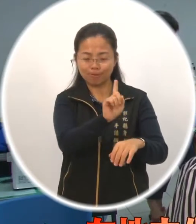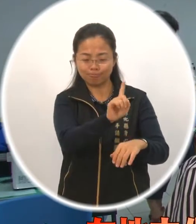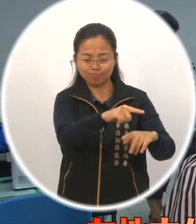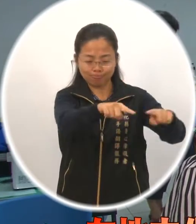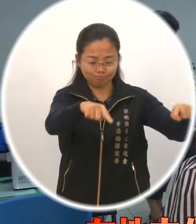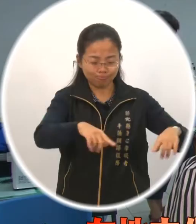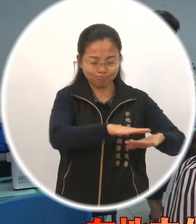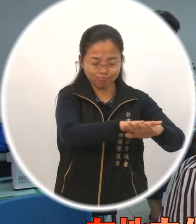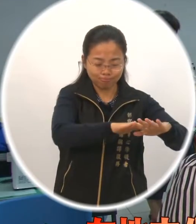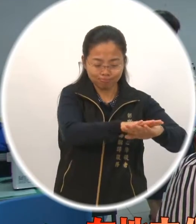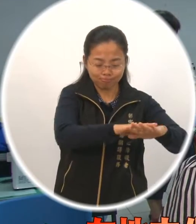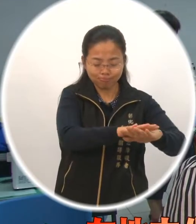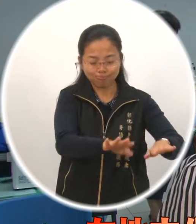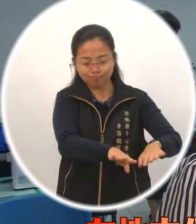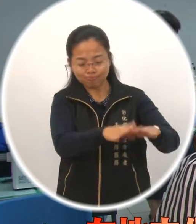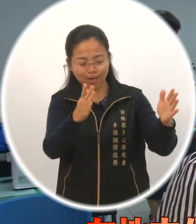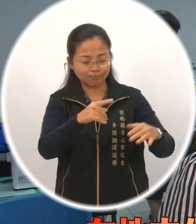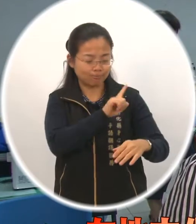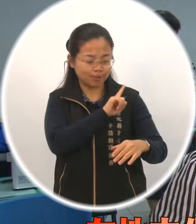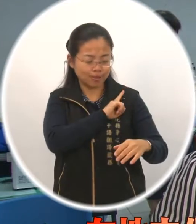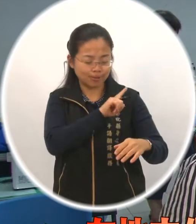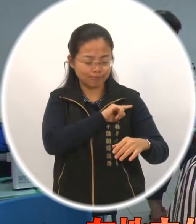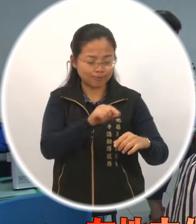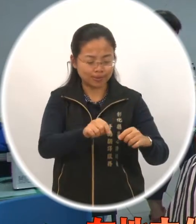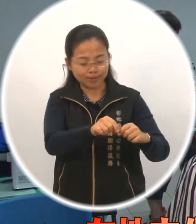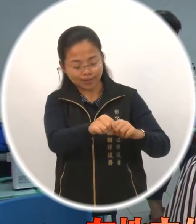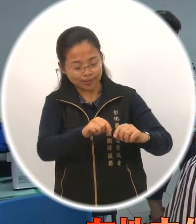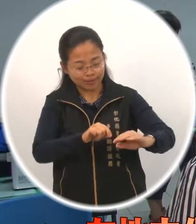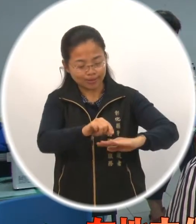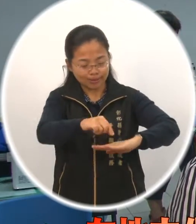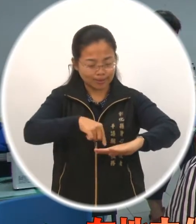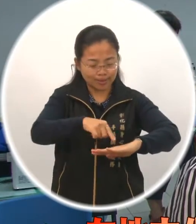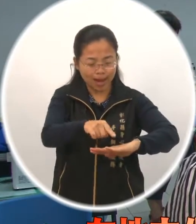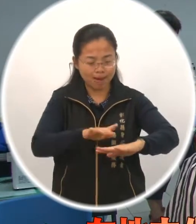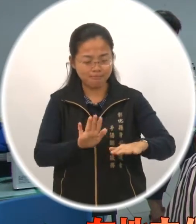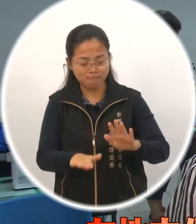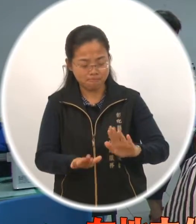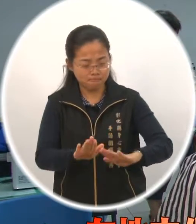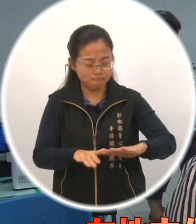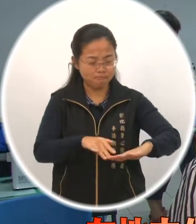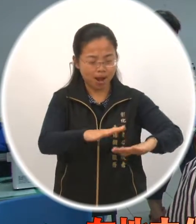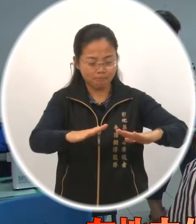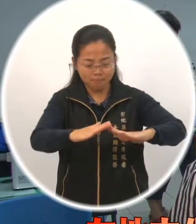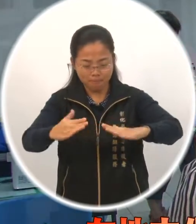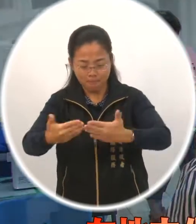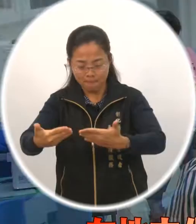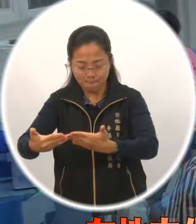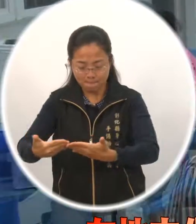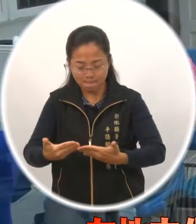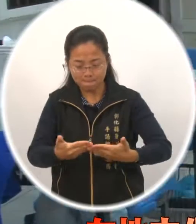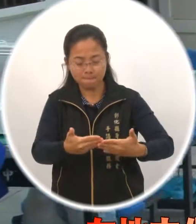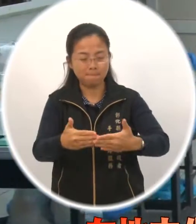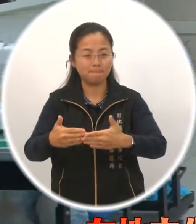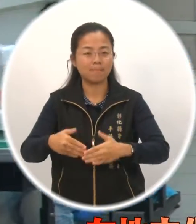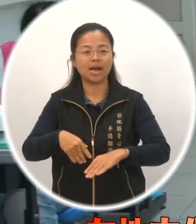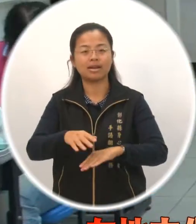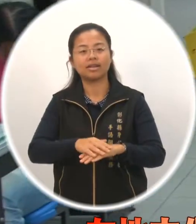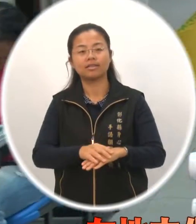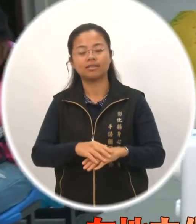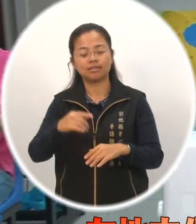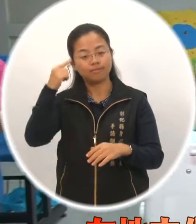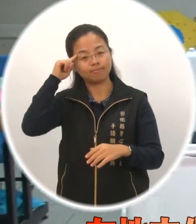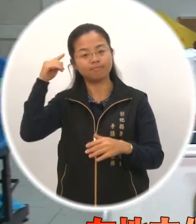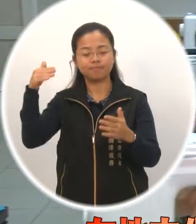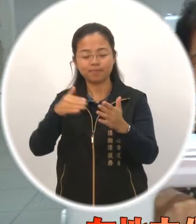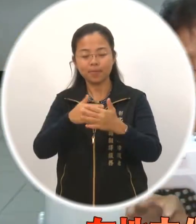啊，然后自己拉边，然后自己裁三角片，自己去合片，然后